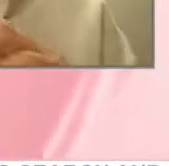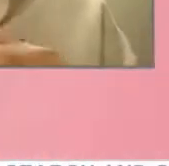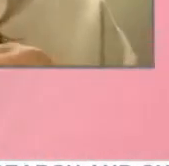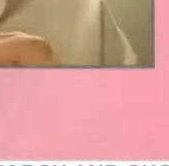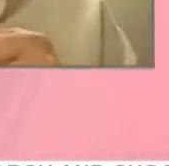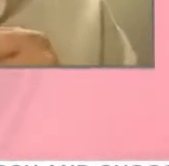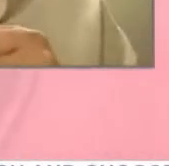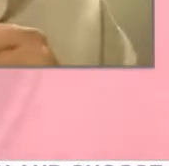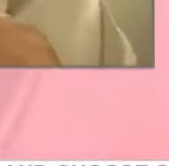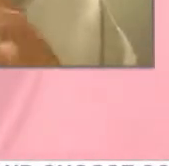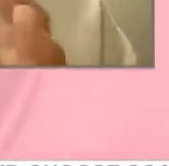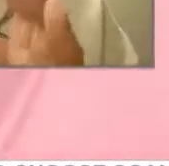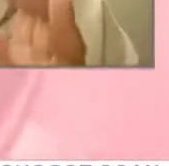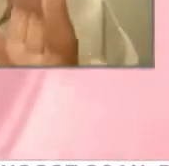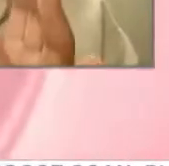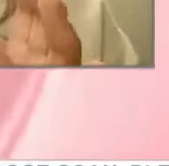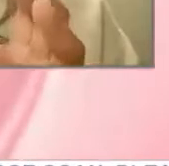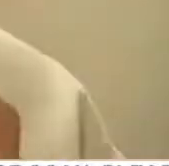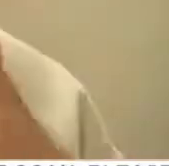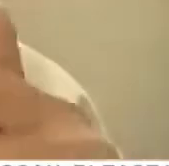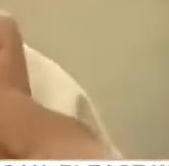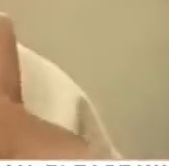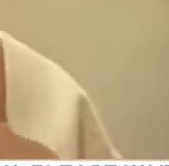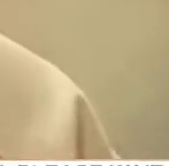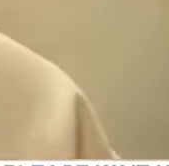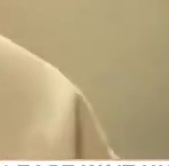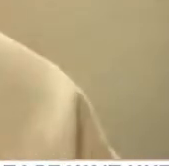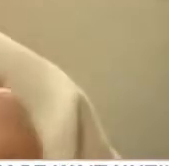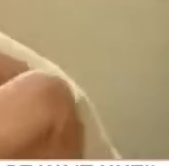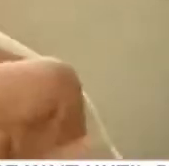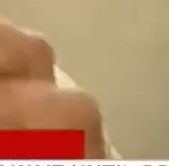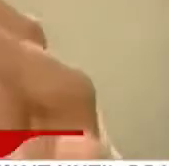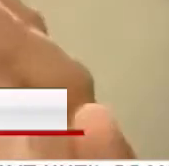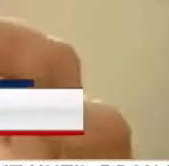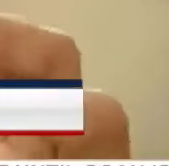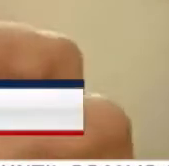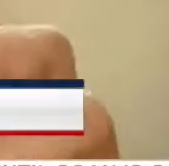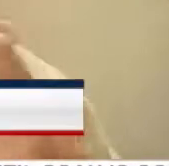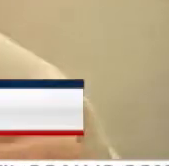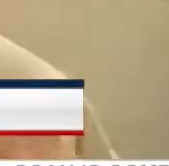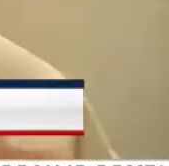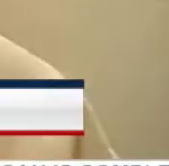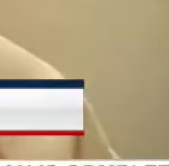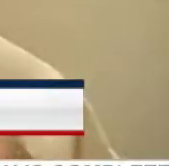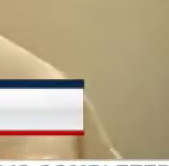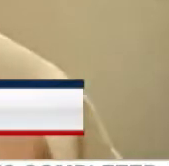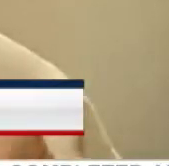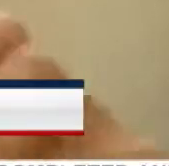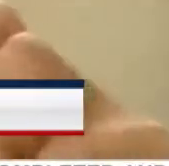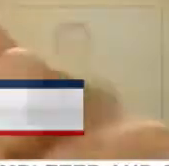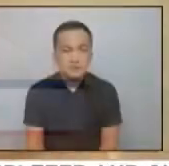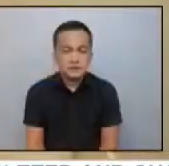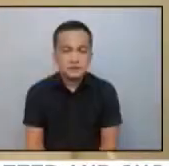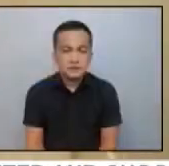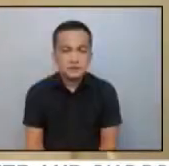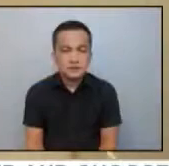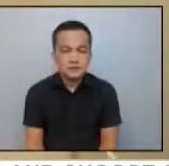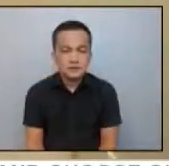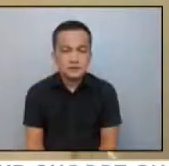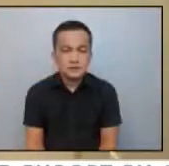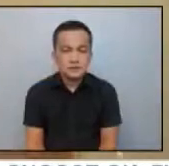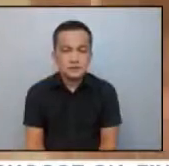Una po sa lahat, kailangan natin bigyan, no, na sabihin na dalawa po ang type ng organ donors, no. Number one,